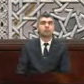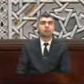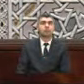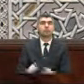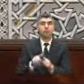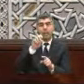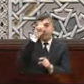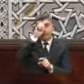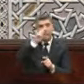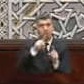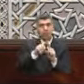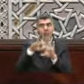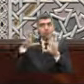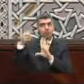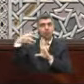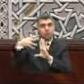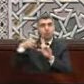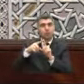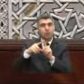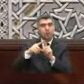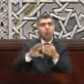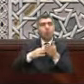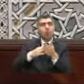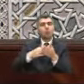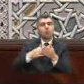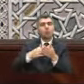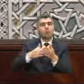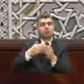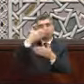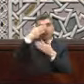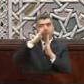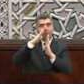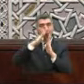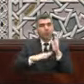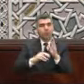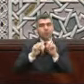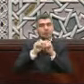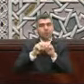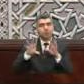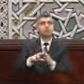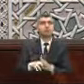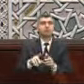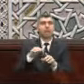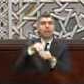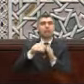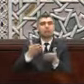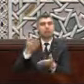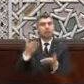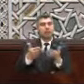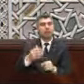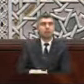الطاقة النظيفة والمتجددة في الحياة اليومية للمواطنين للسيدات والسادة النواب المحترمين من الفريق الاستقلالي